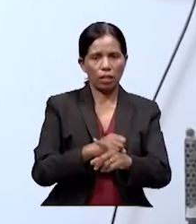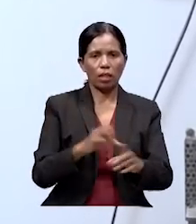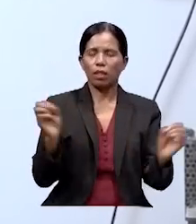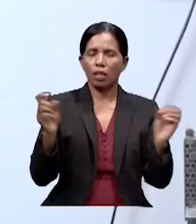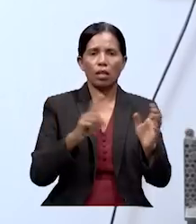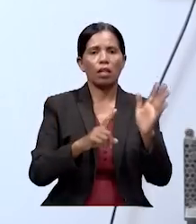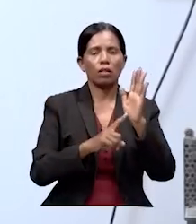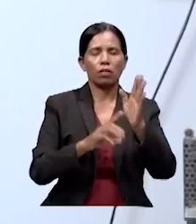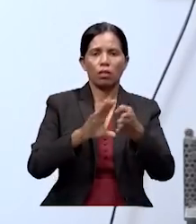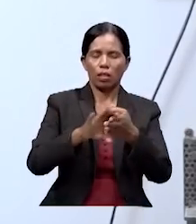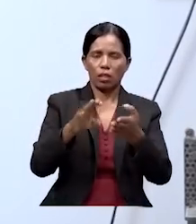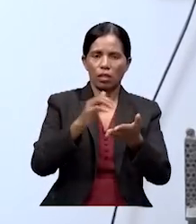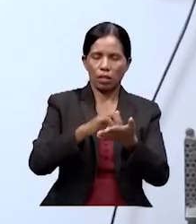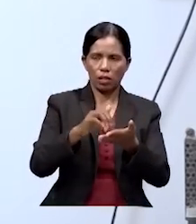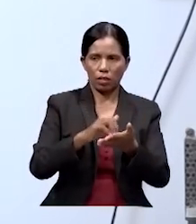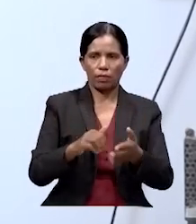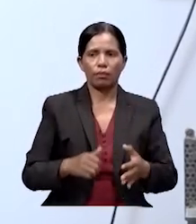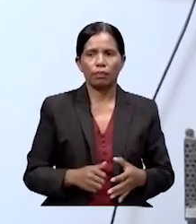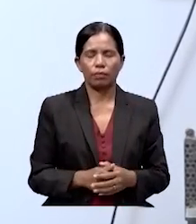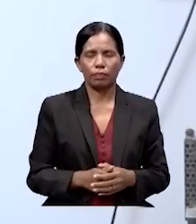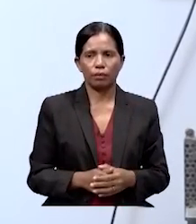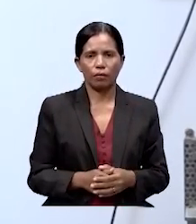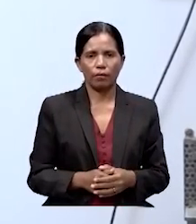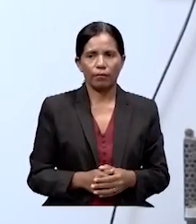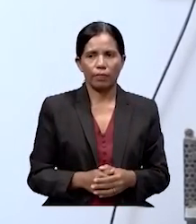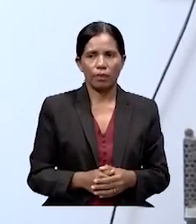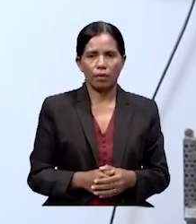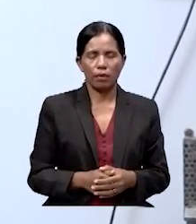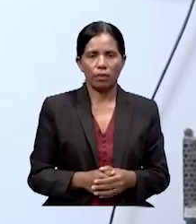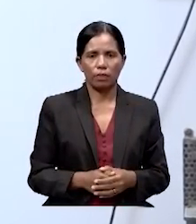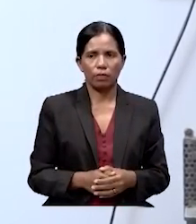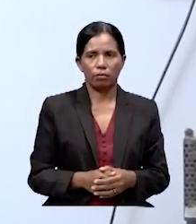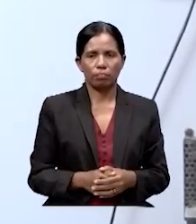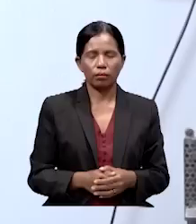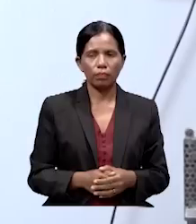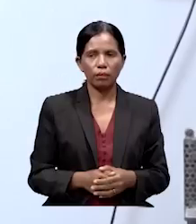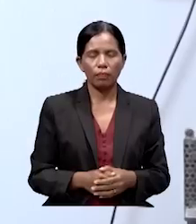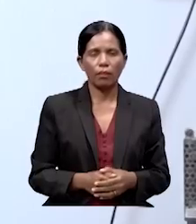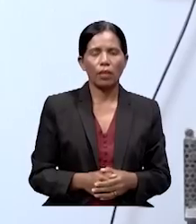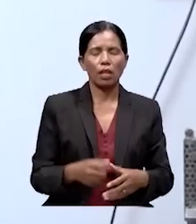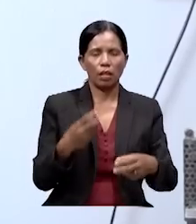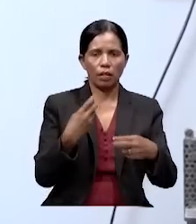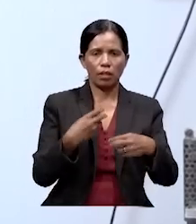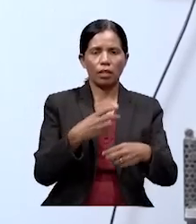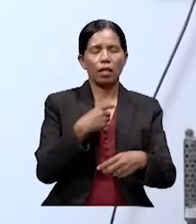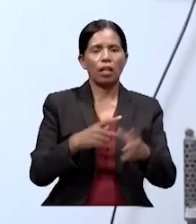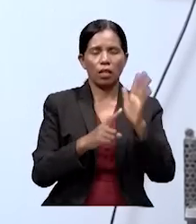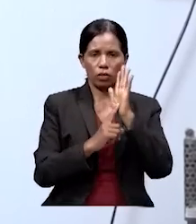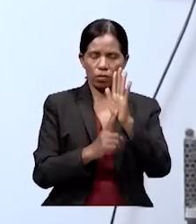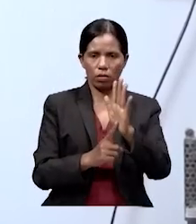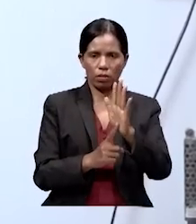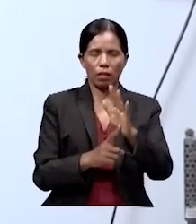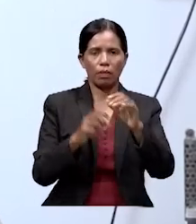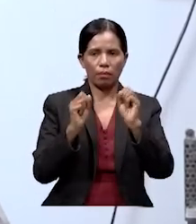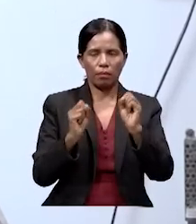lei admiti lei o regimento admiti ne faktus ida ne be